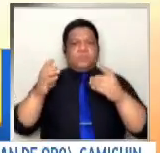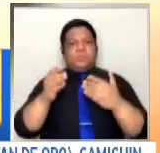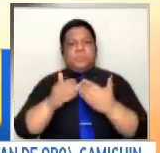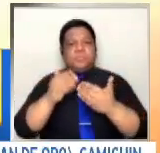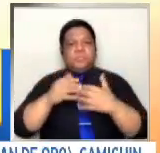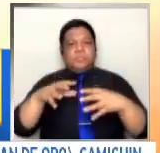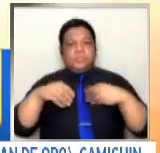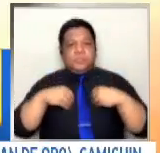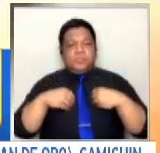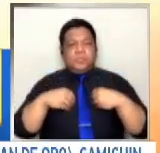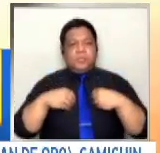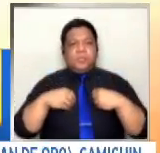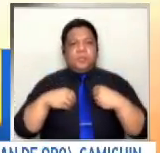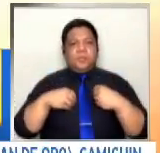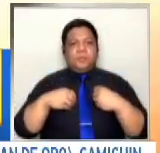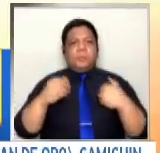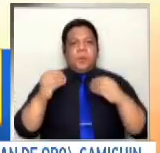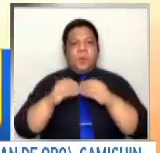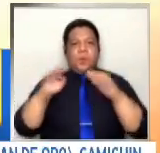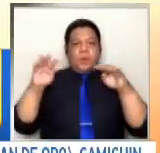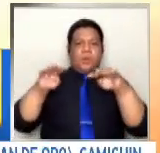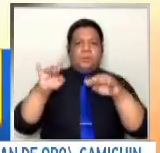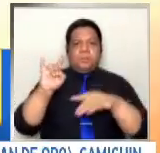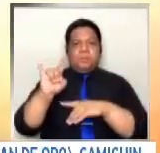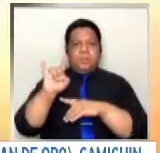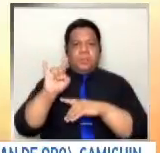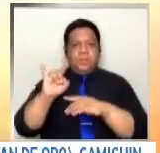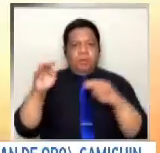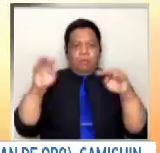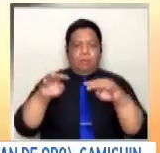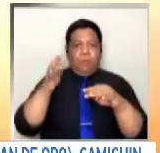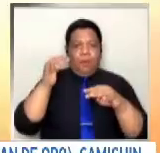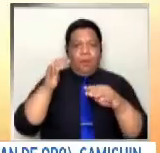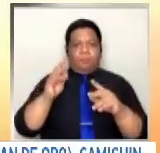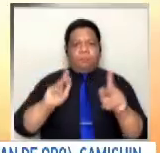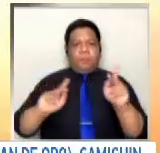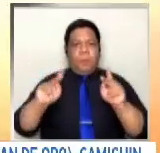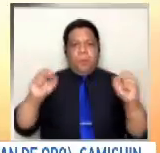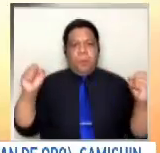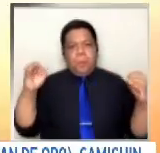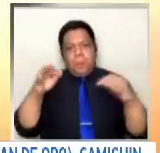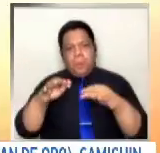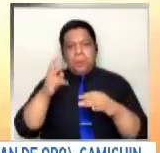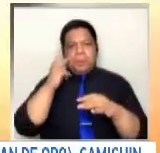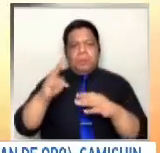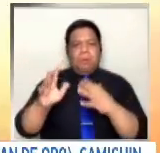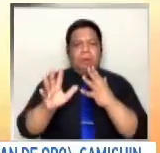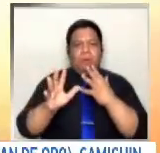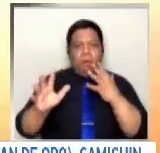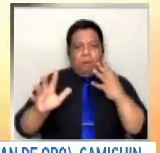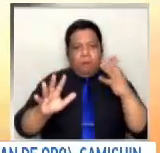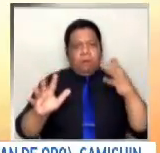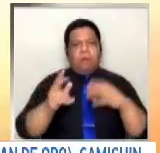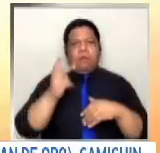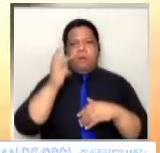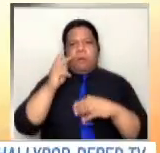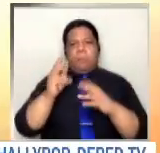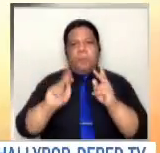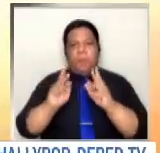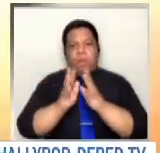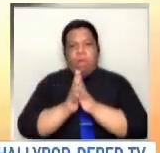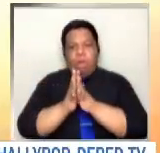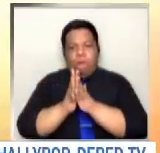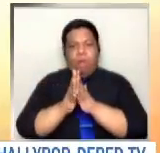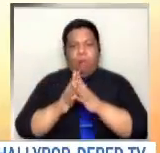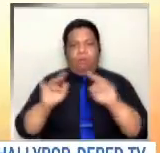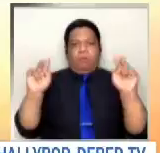naman yun sa media. Dahil physical eh. So, nakikita yung haba ng pila, nakikita yung kumpul-kumpulan. So,